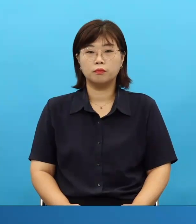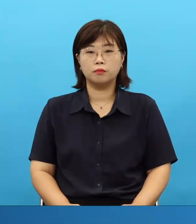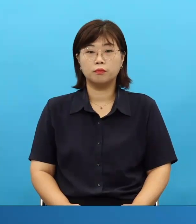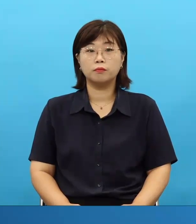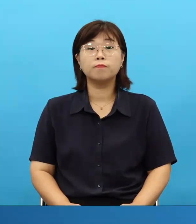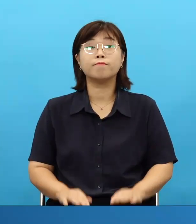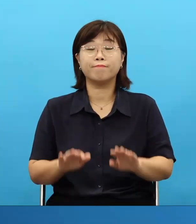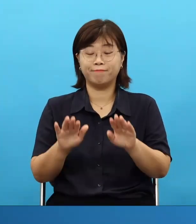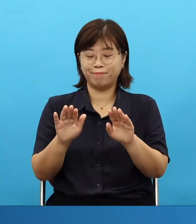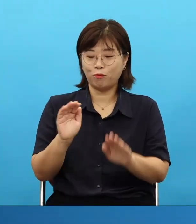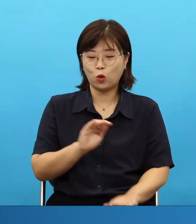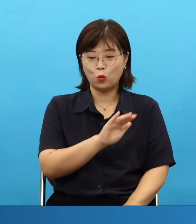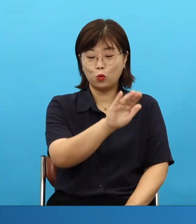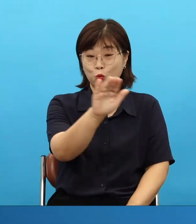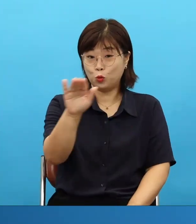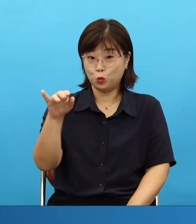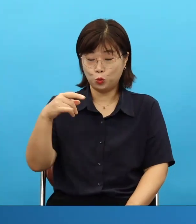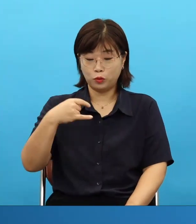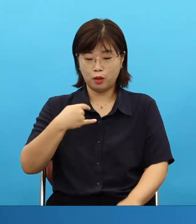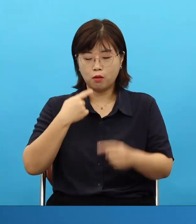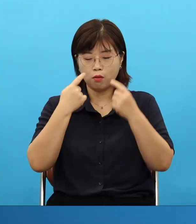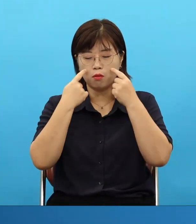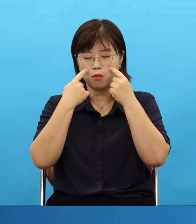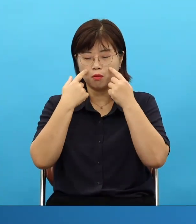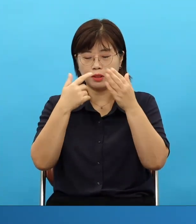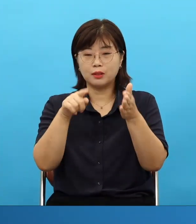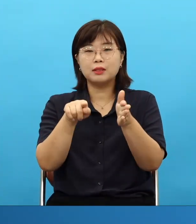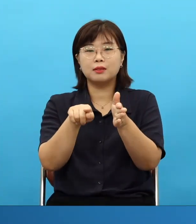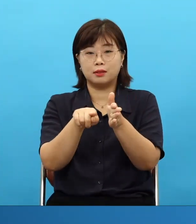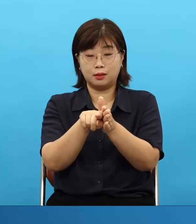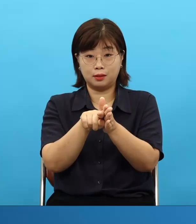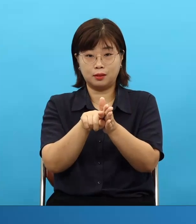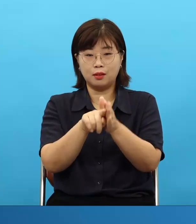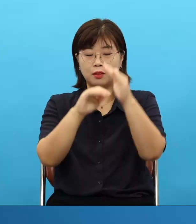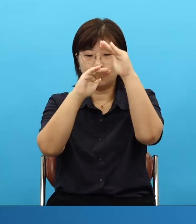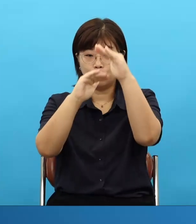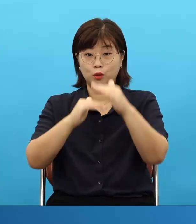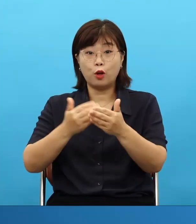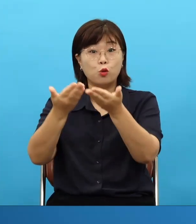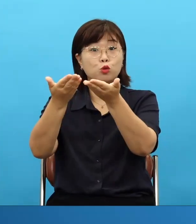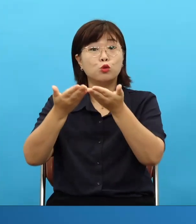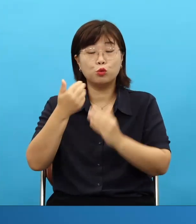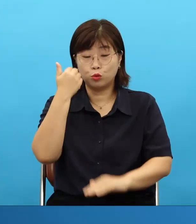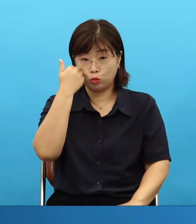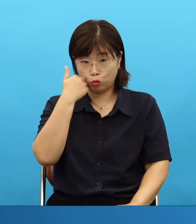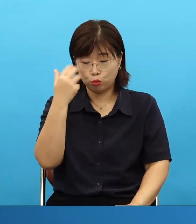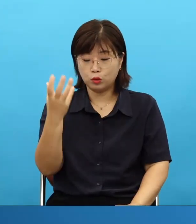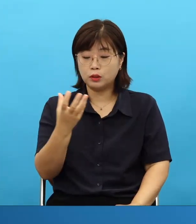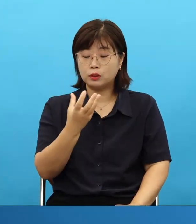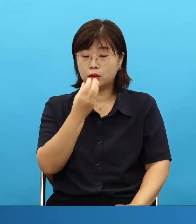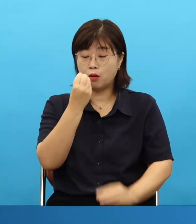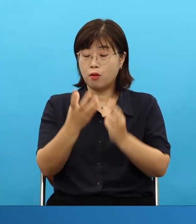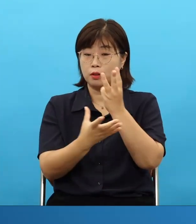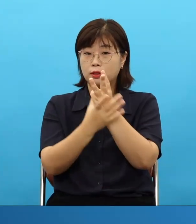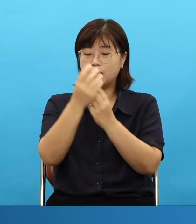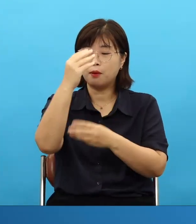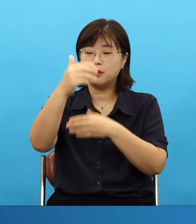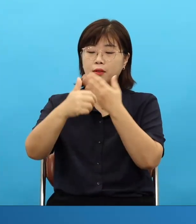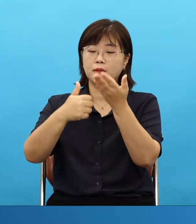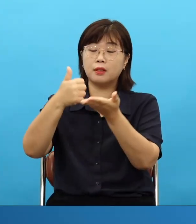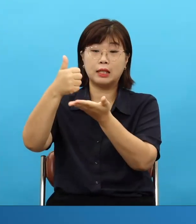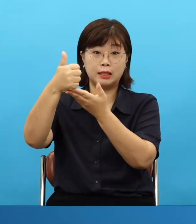우리에게 확실한 신앙 발판을 허락해 주신 성삼위 하나님께서는 지금 이 시간 믿는